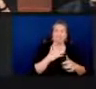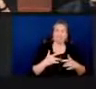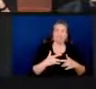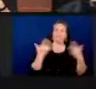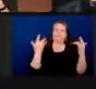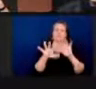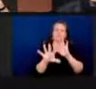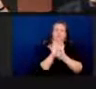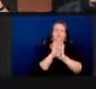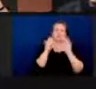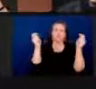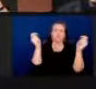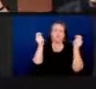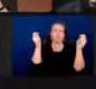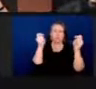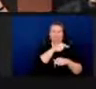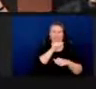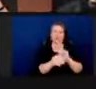hafla ambayo